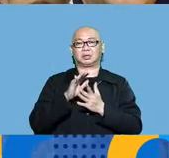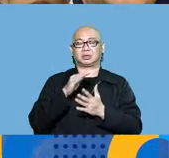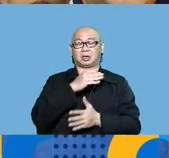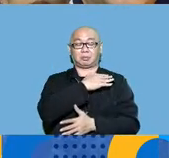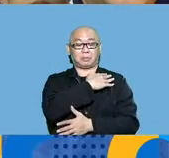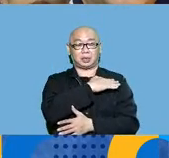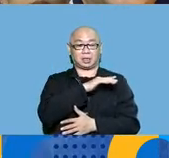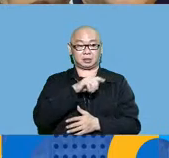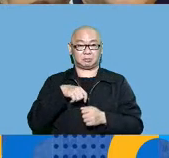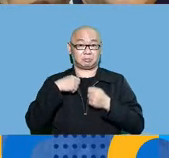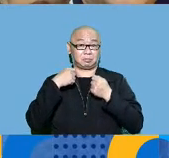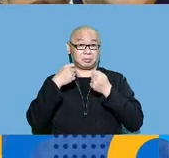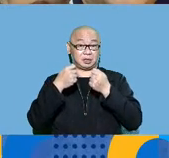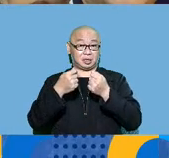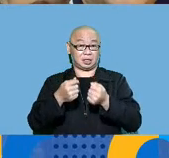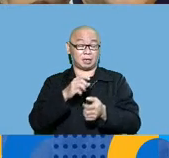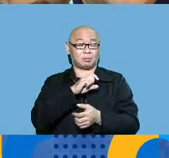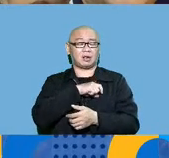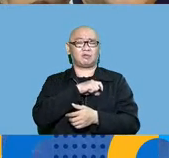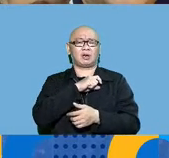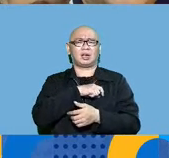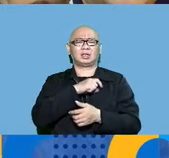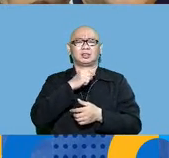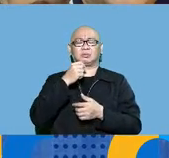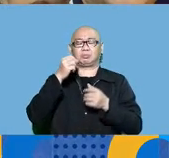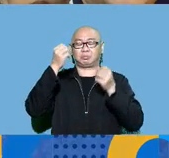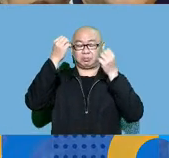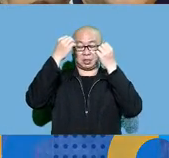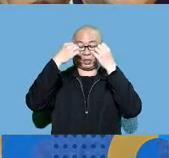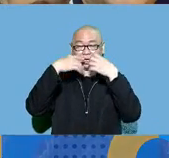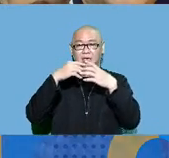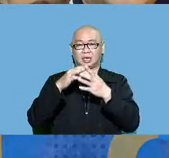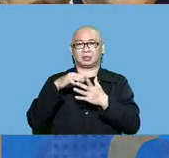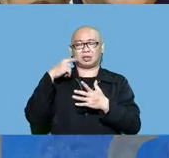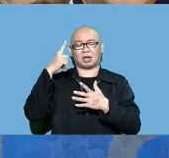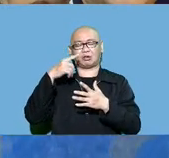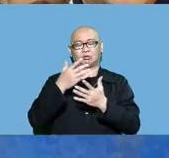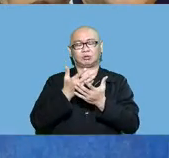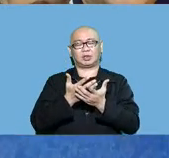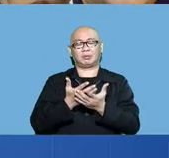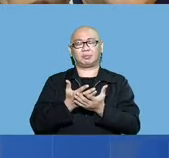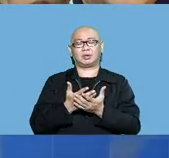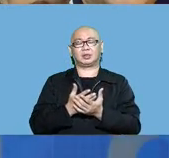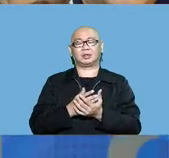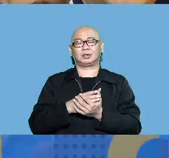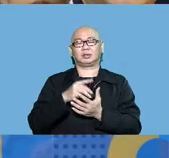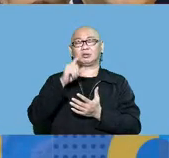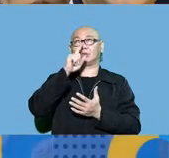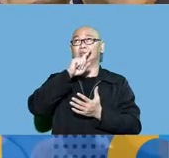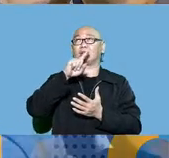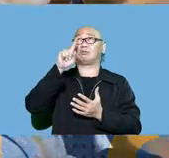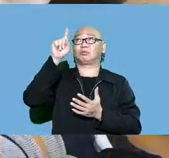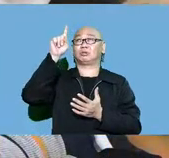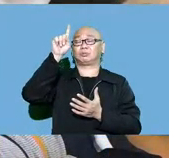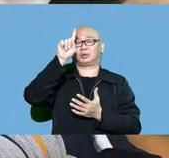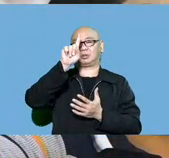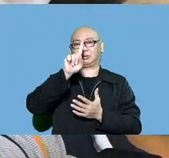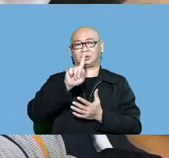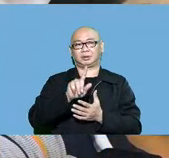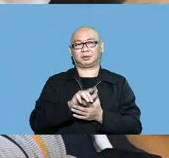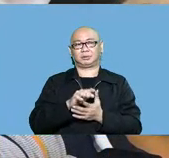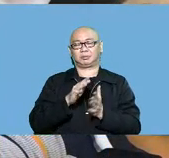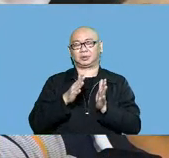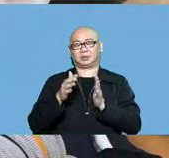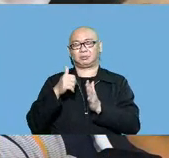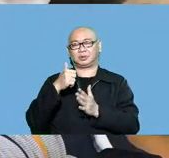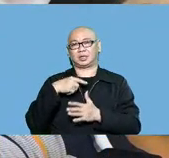ini memberikan manfaat, keberkahan, dan senantiasa mendapatkan ridho dari Allah Subhanahu wa Ta'ala. Demikian